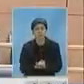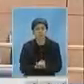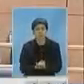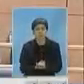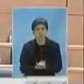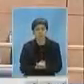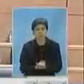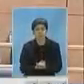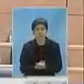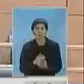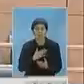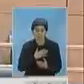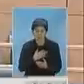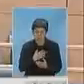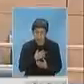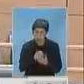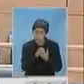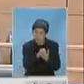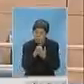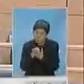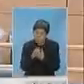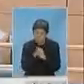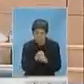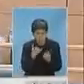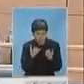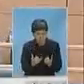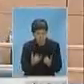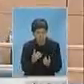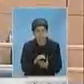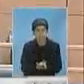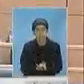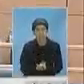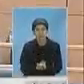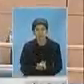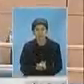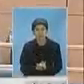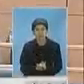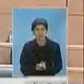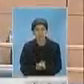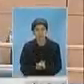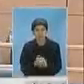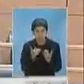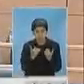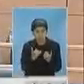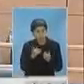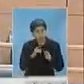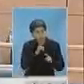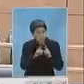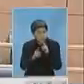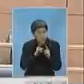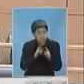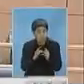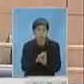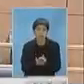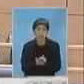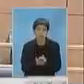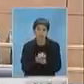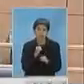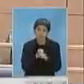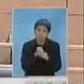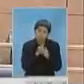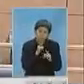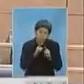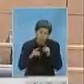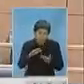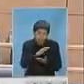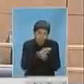นี้ผมอยากให้เราช่วยกันรักษาเวทีนี้เอาไว้ครับเวทีแห่งการเจรจาเวทีแห่งการพูดคุย